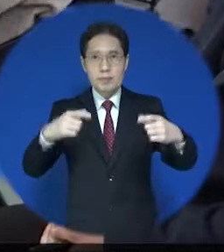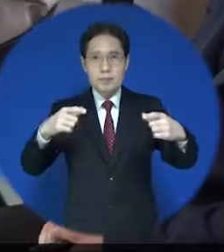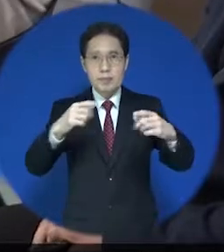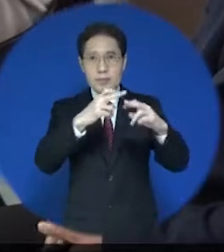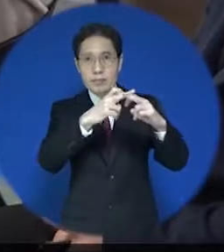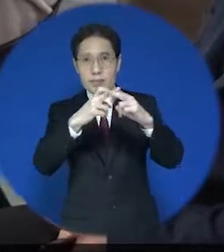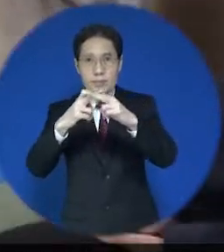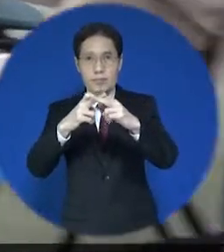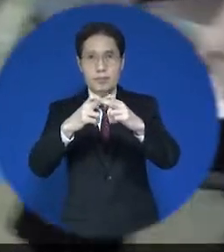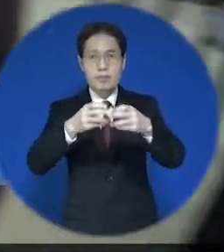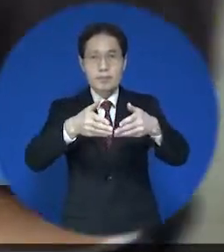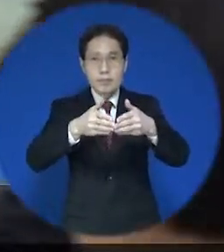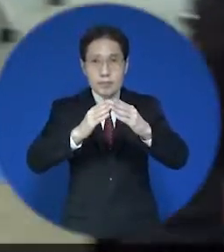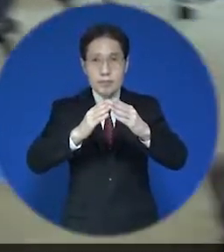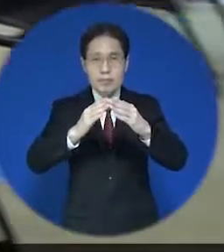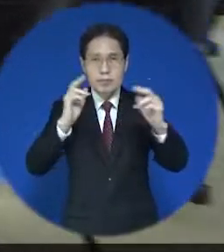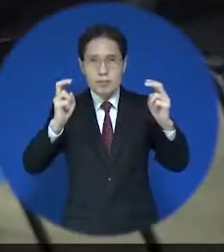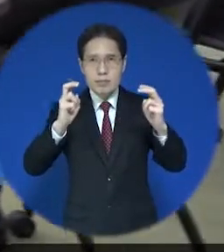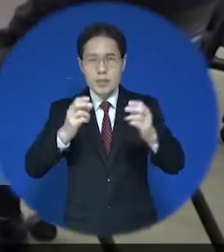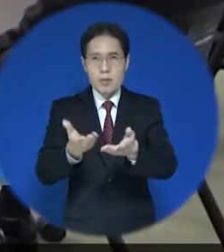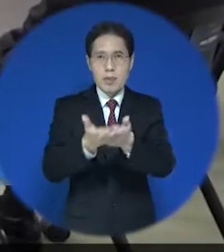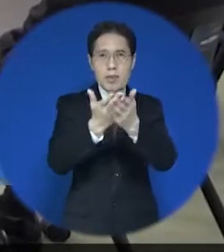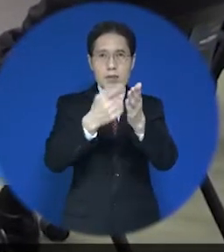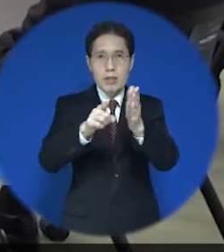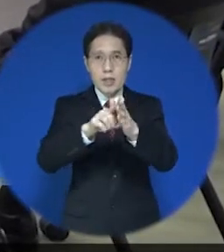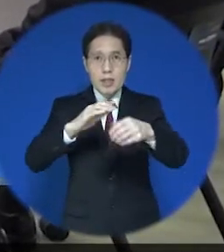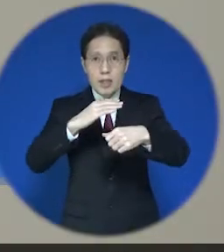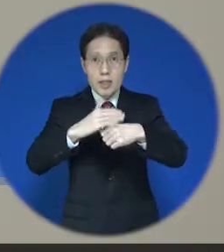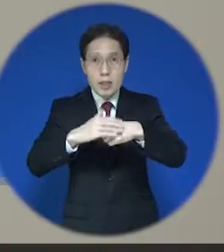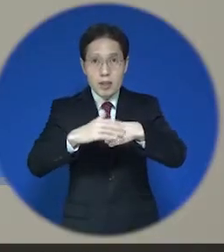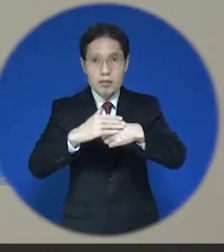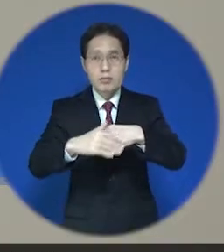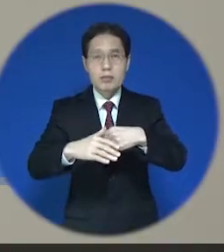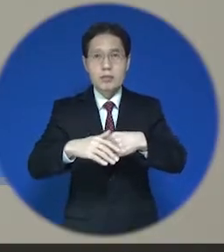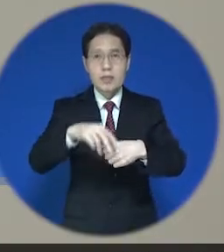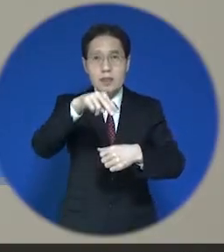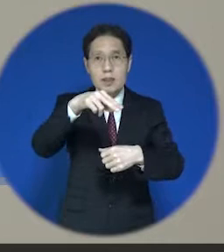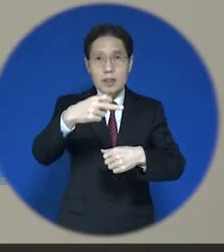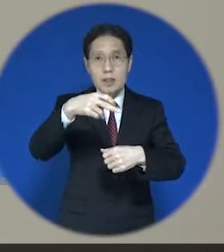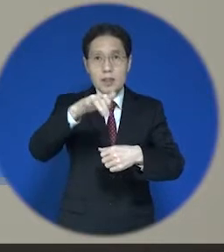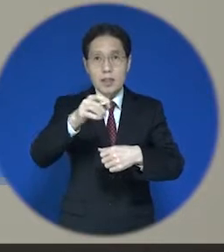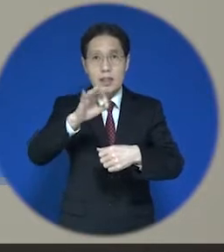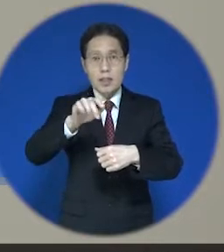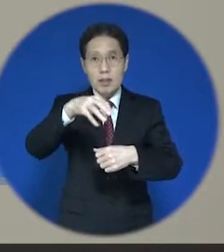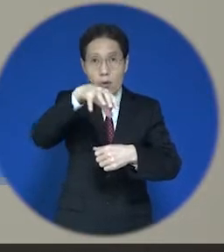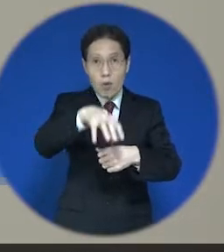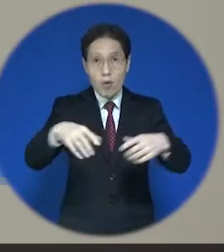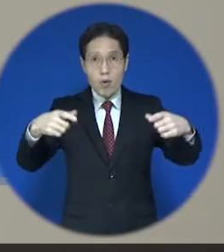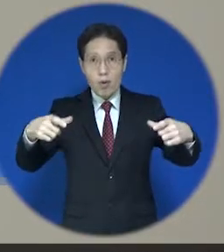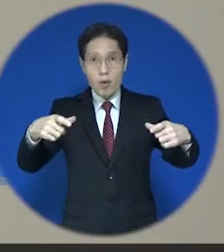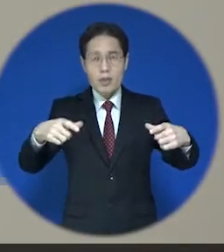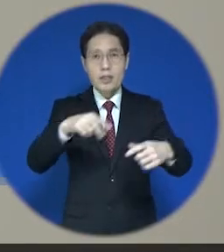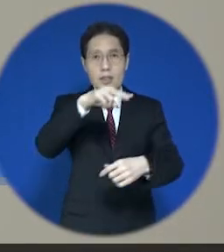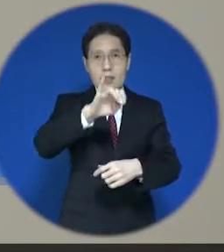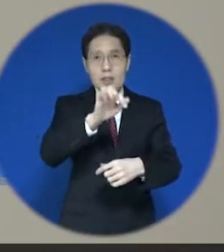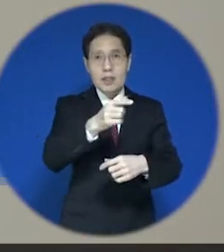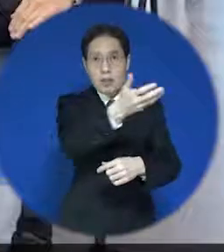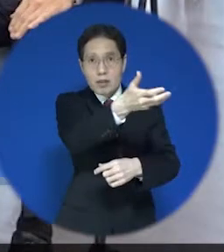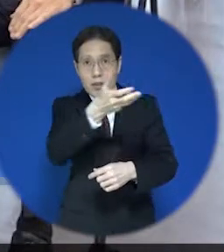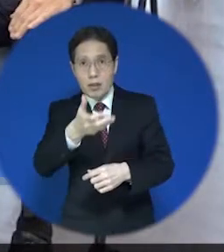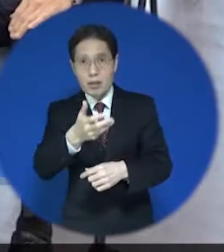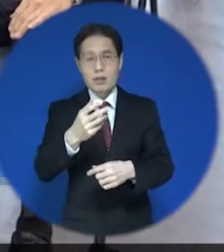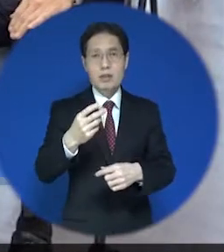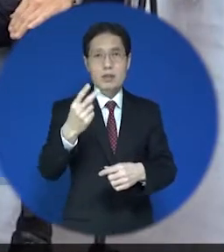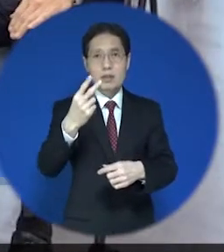지역 스타트업의 혁신 생태계 조성을 위해 대구시가 대구 스케일 업 허브 내에 신안 스퀘어 브릿지 대구를 유치하고